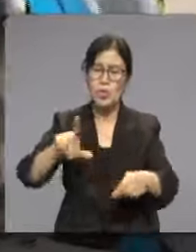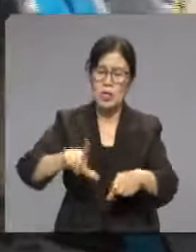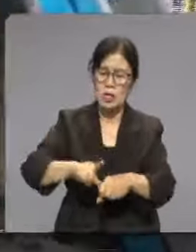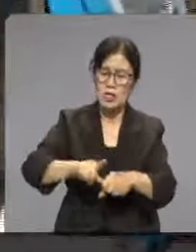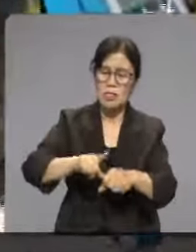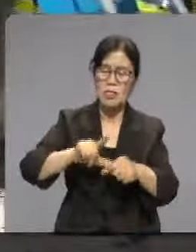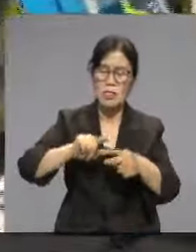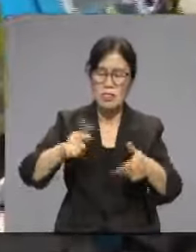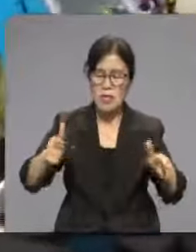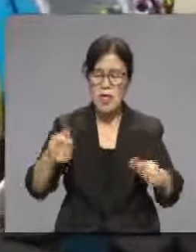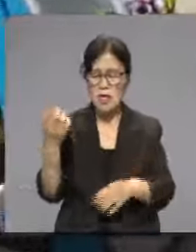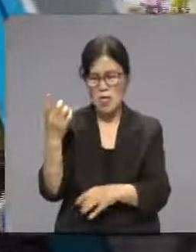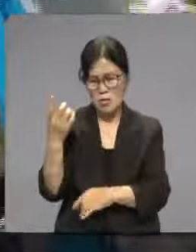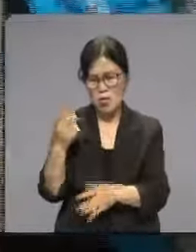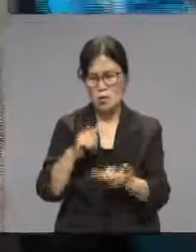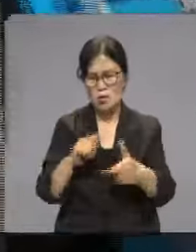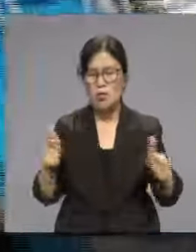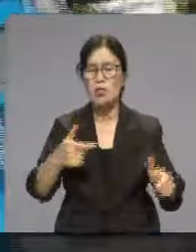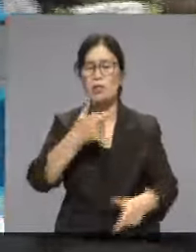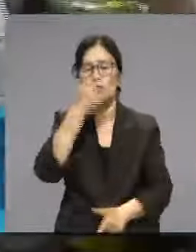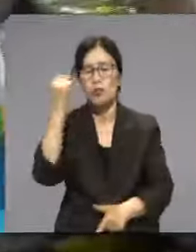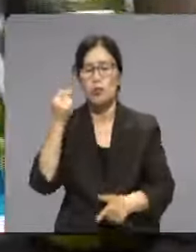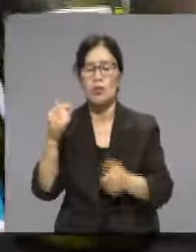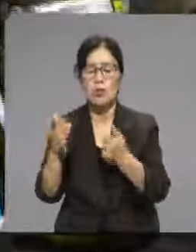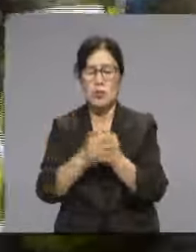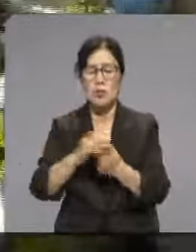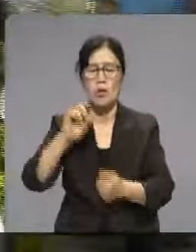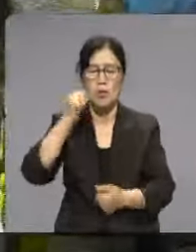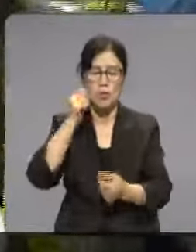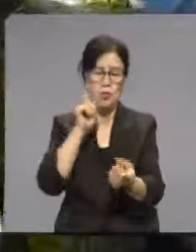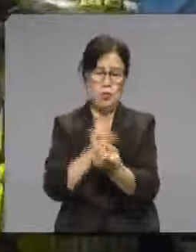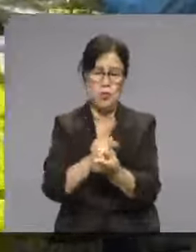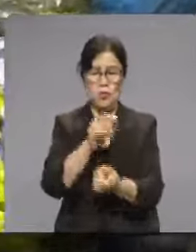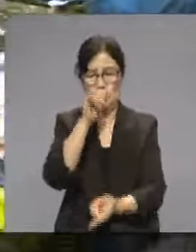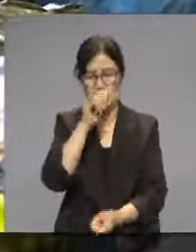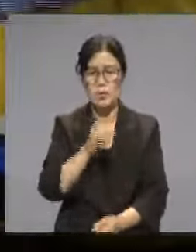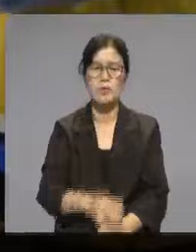등의 기본 시설이 부족해 어려움을 겪고 있습니다.